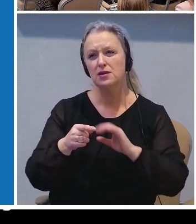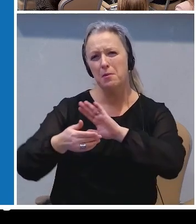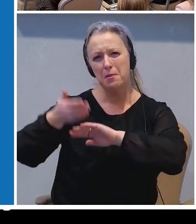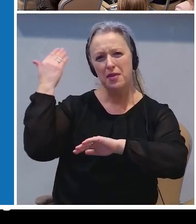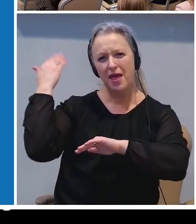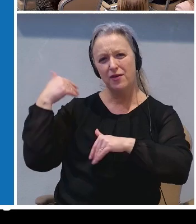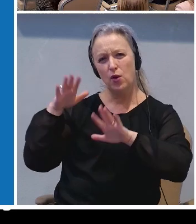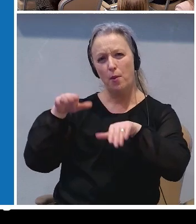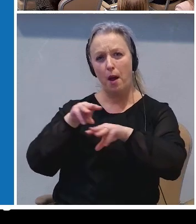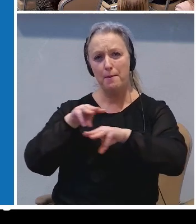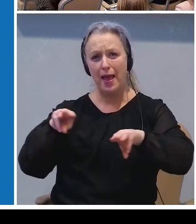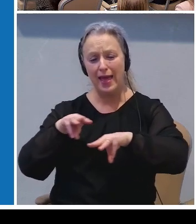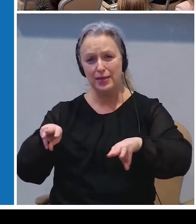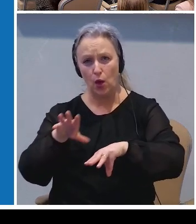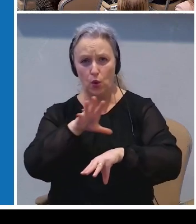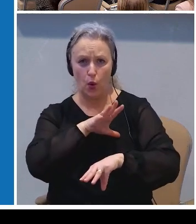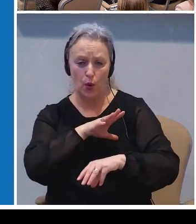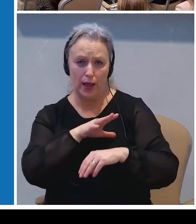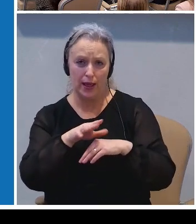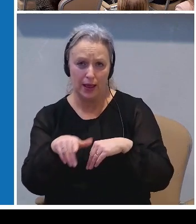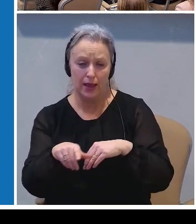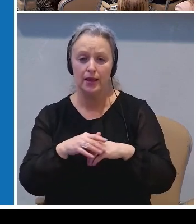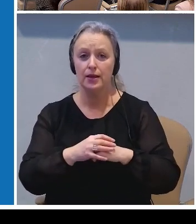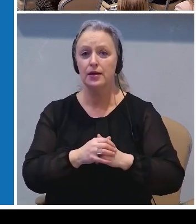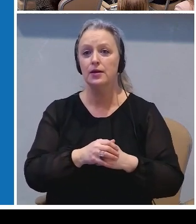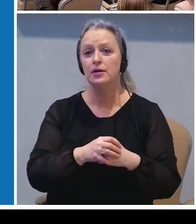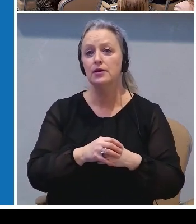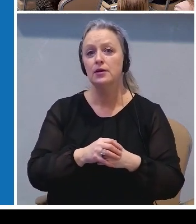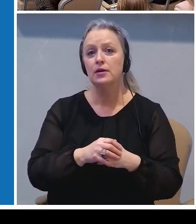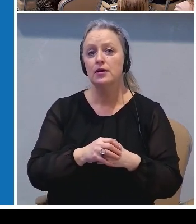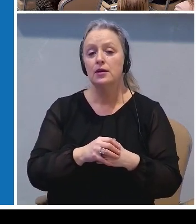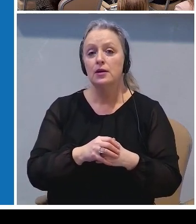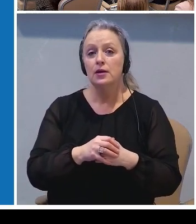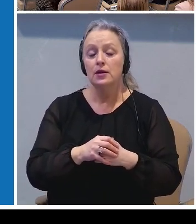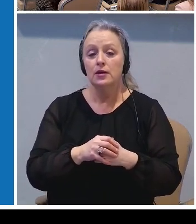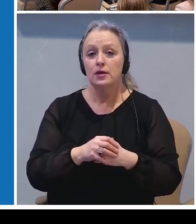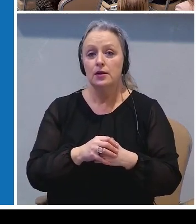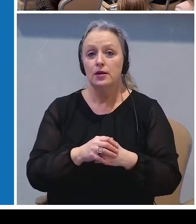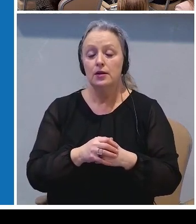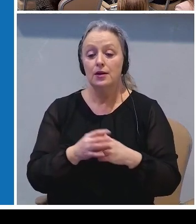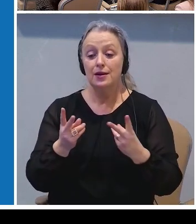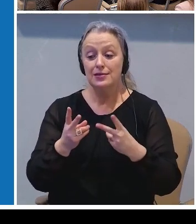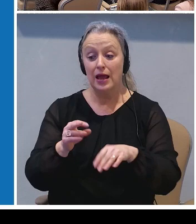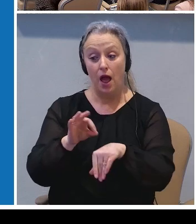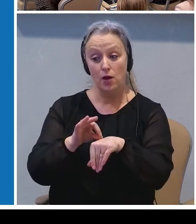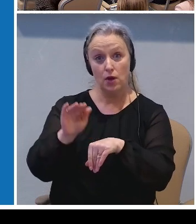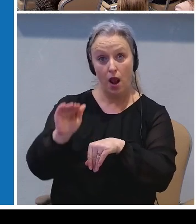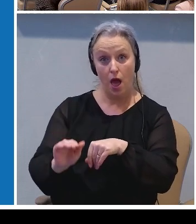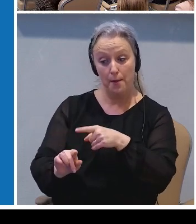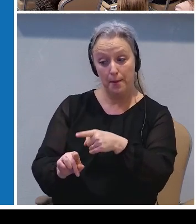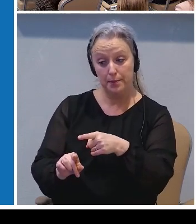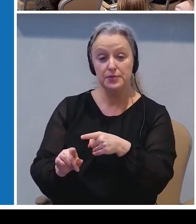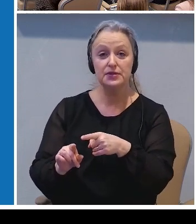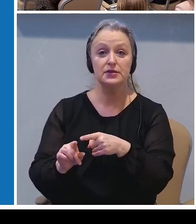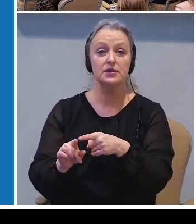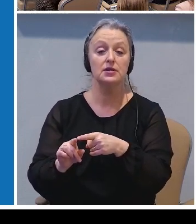kus kasutasime in all the doonorit. cells of my body. So I use a Kui donor, olen so I do a bone marrow sellise transplant. haigusega I laps, give siis kõik mu chemotherapy, I rakud